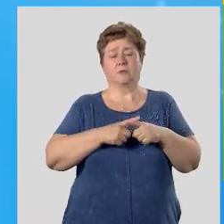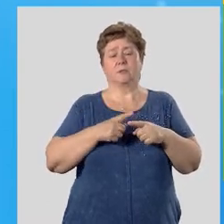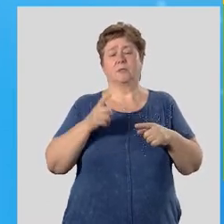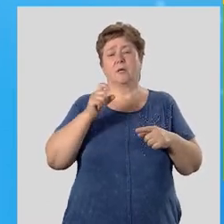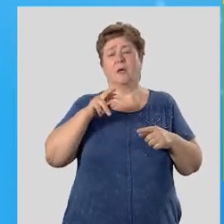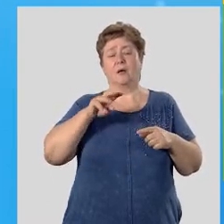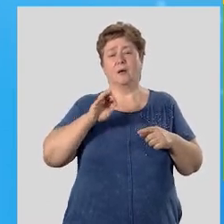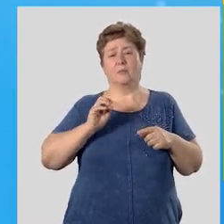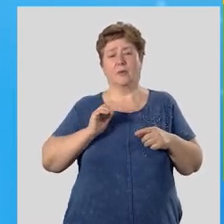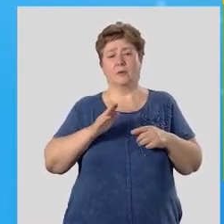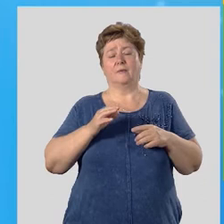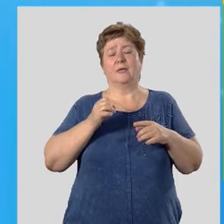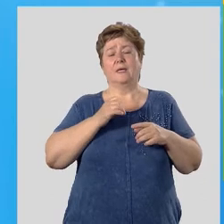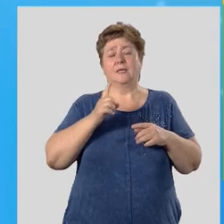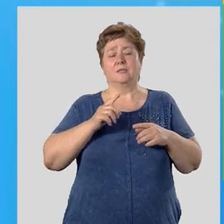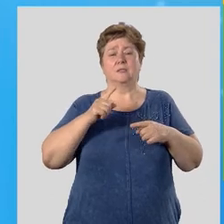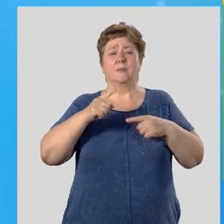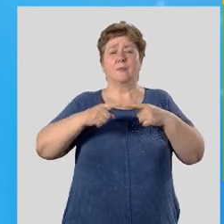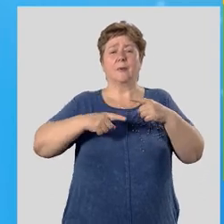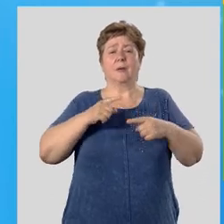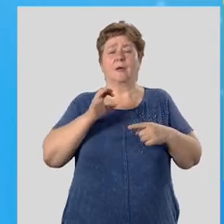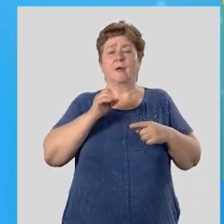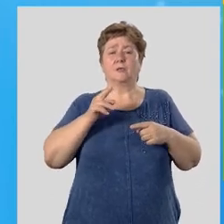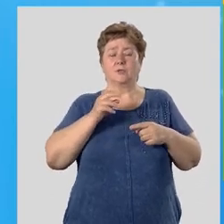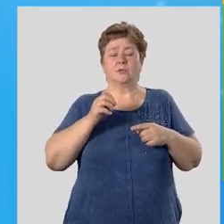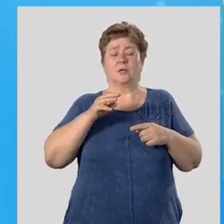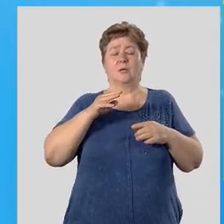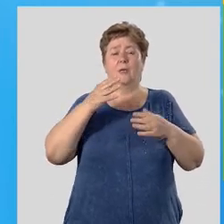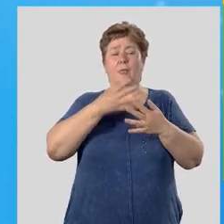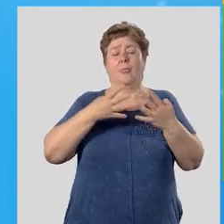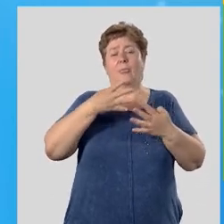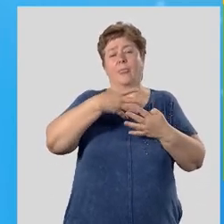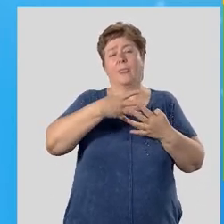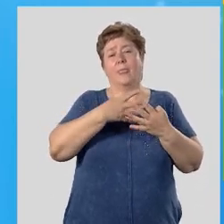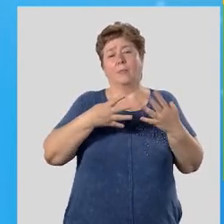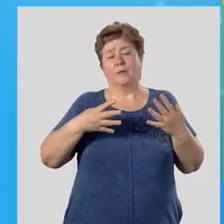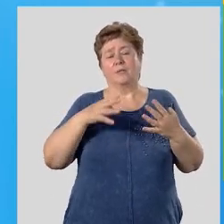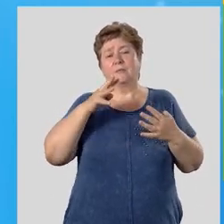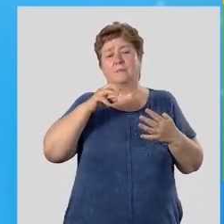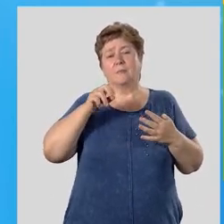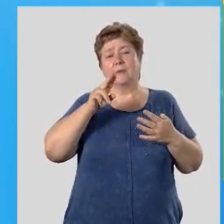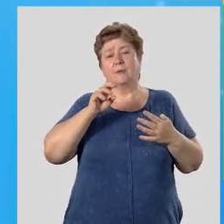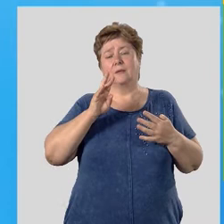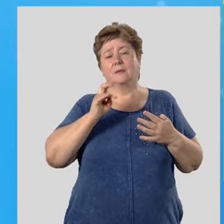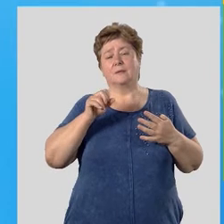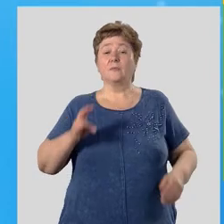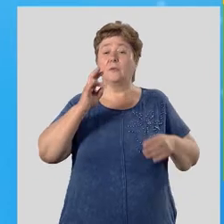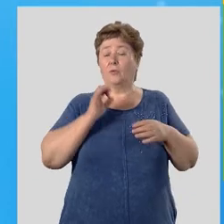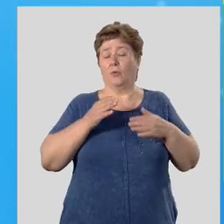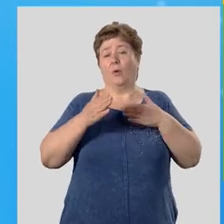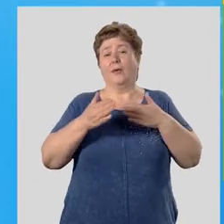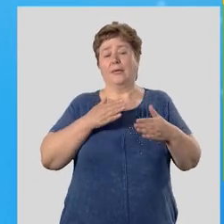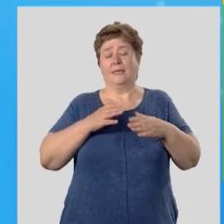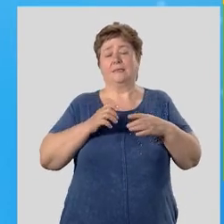химических элементов из периодической системы Дмитрия Ивановича Менделеева.